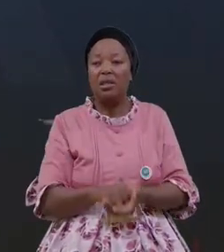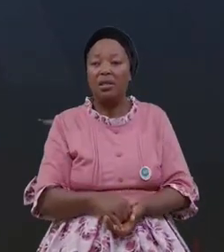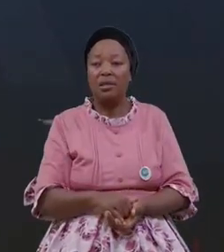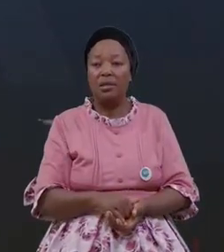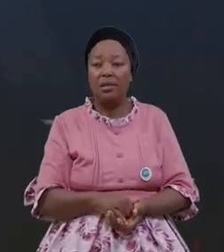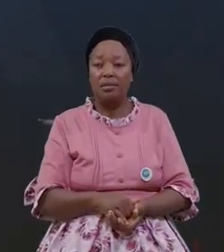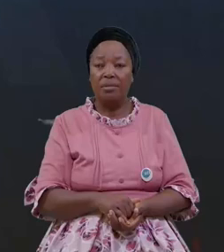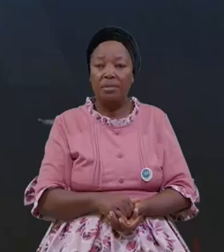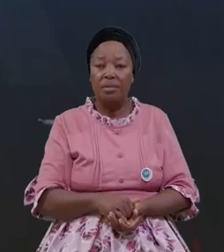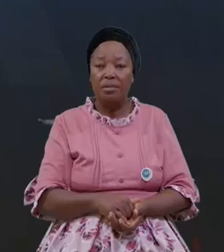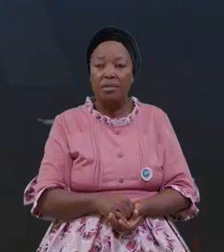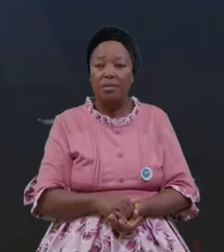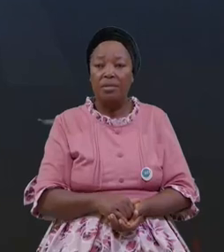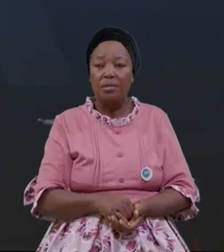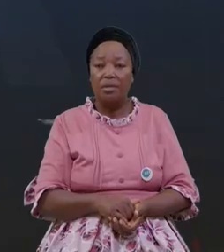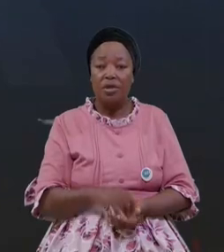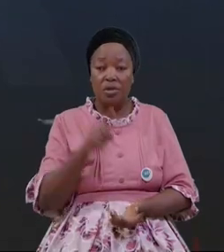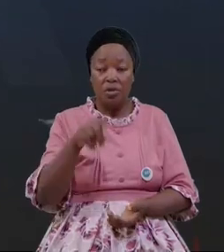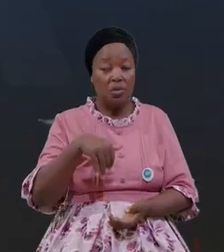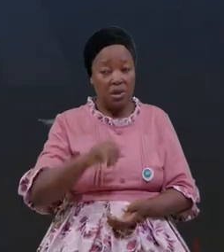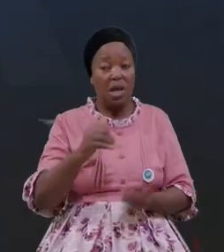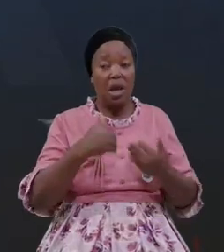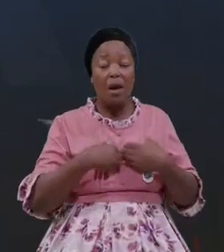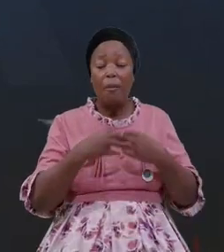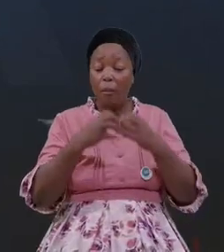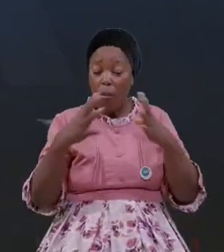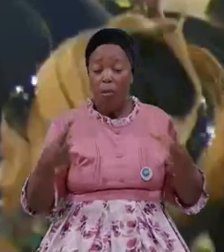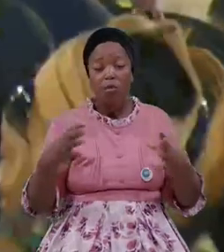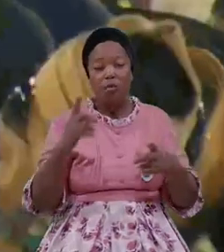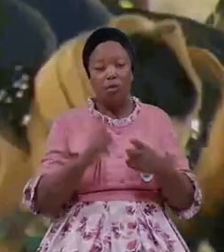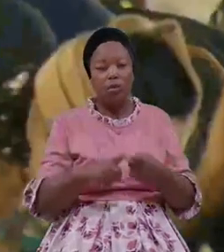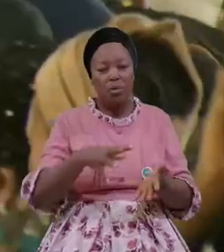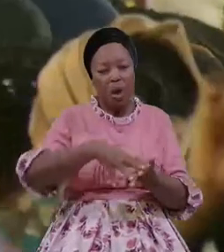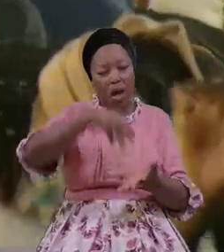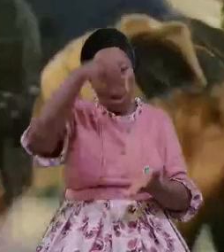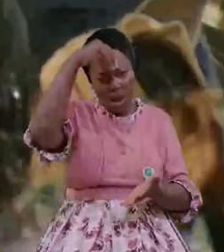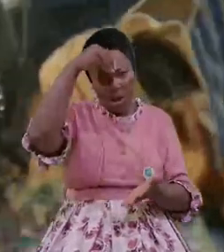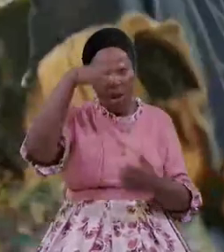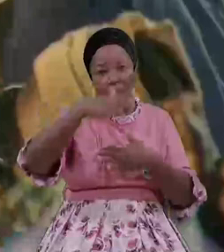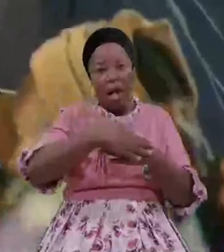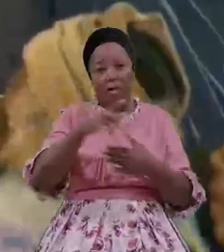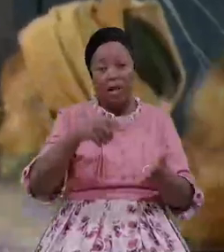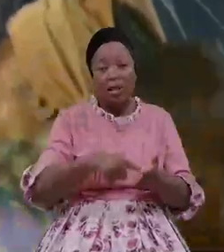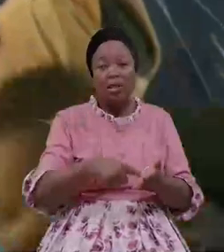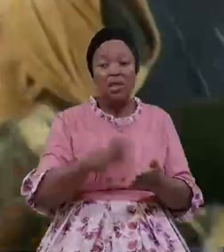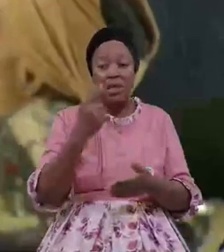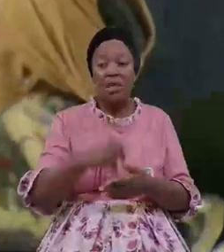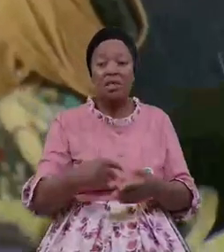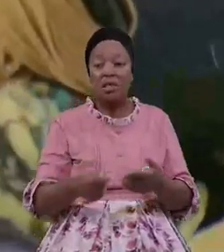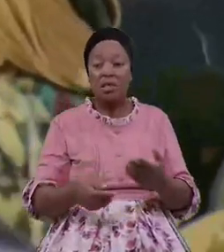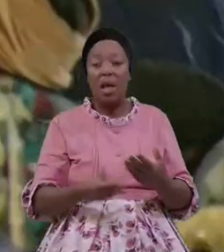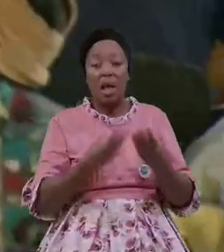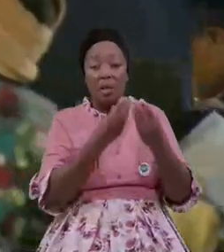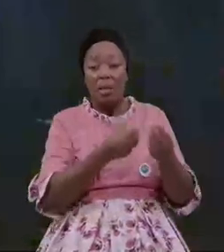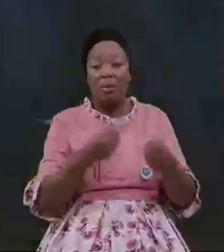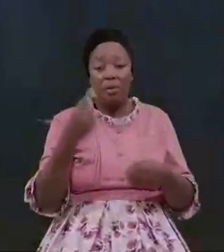that have much to learn after this B for you all loc here 4